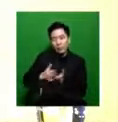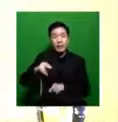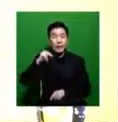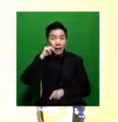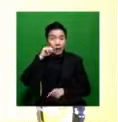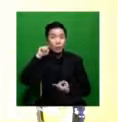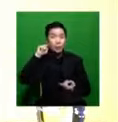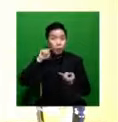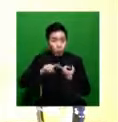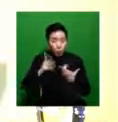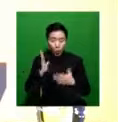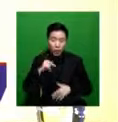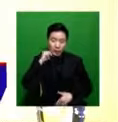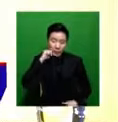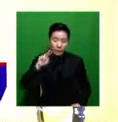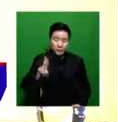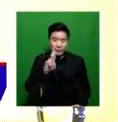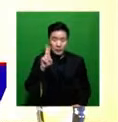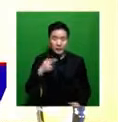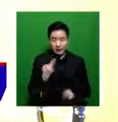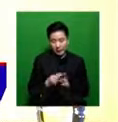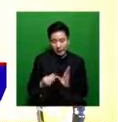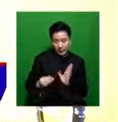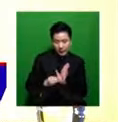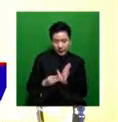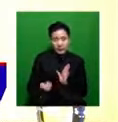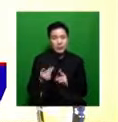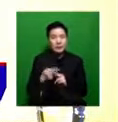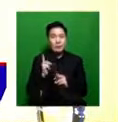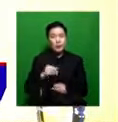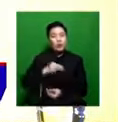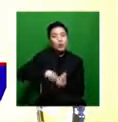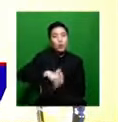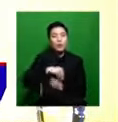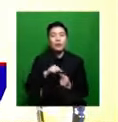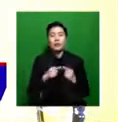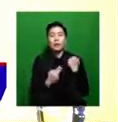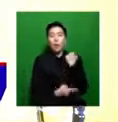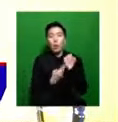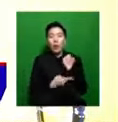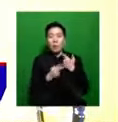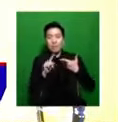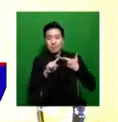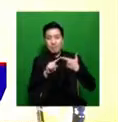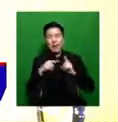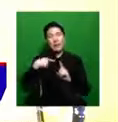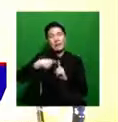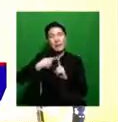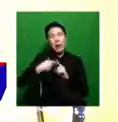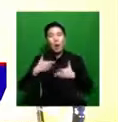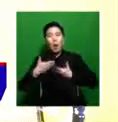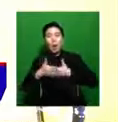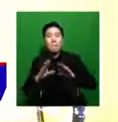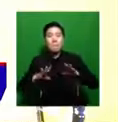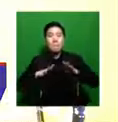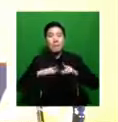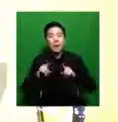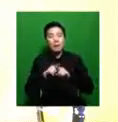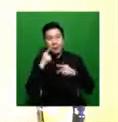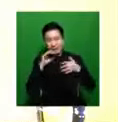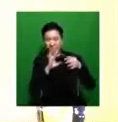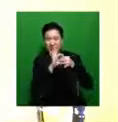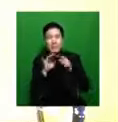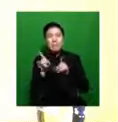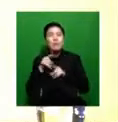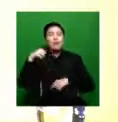าสำหรับผู้ใช้น้ำที่จดทะเบียนเป็นประเภทธุรกิจโรงแรมและกิจการให้เช่าพักอาศัยก็เป็นลักษณะที่ล้อกัน